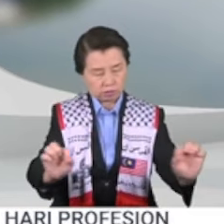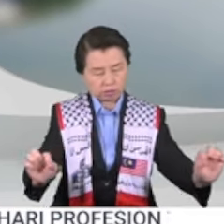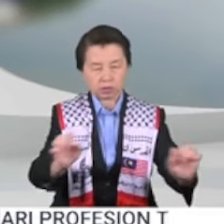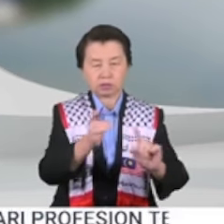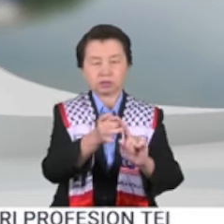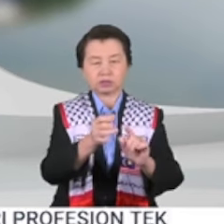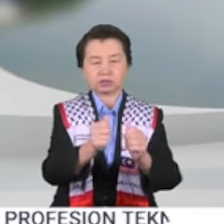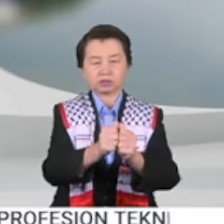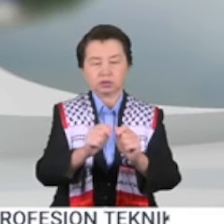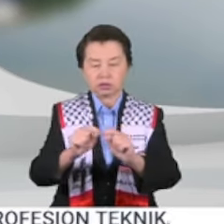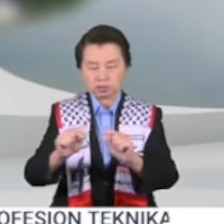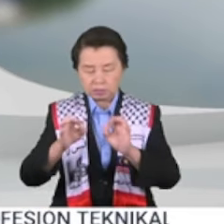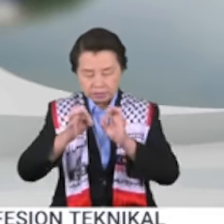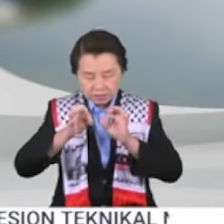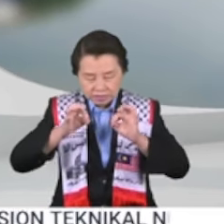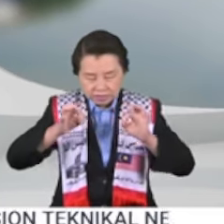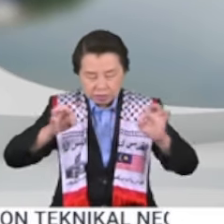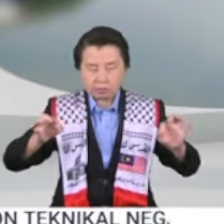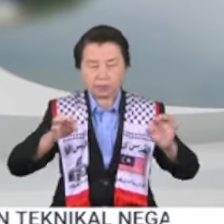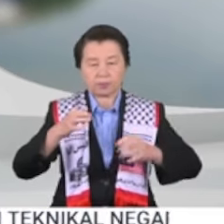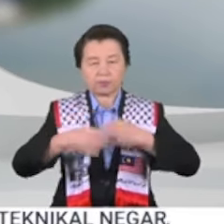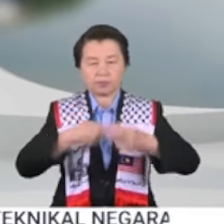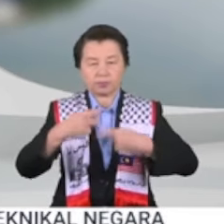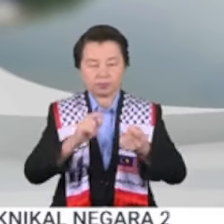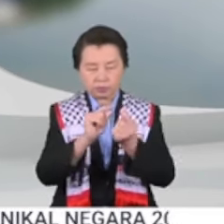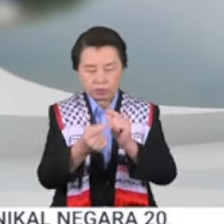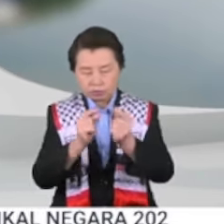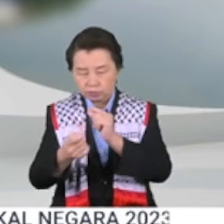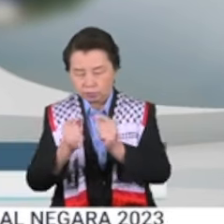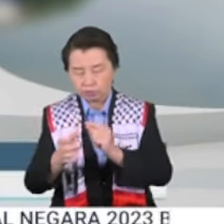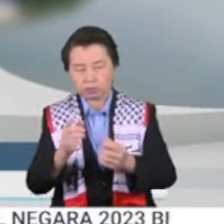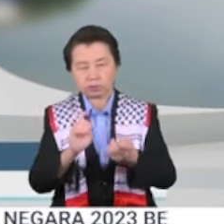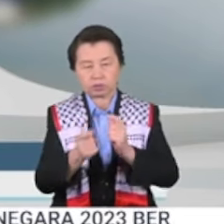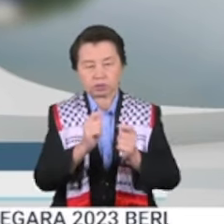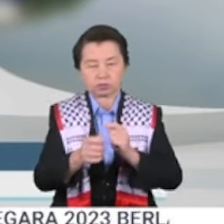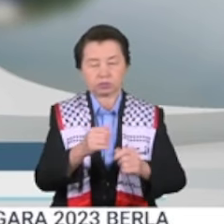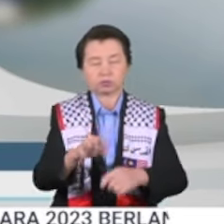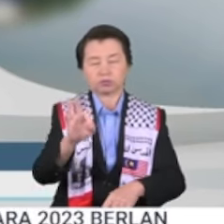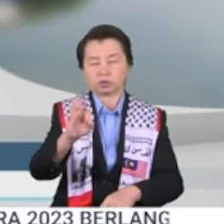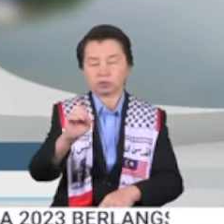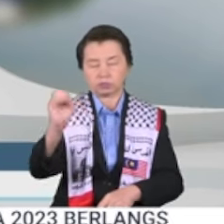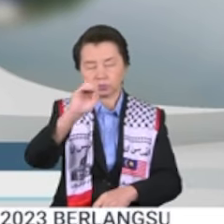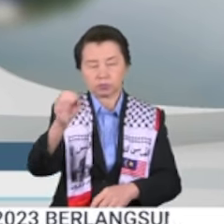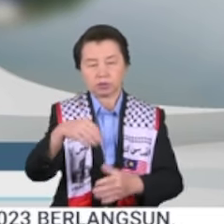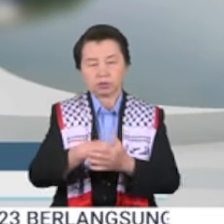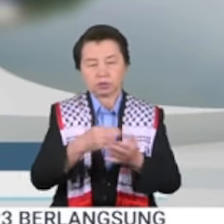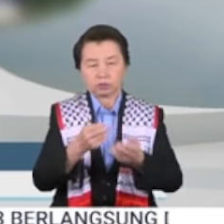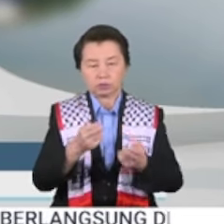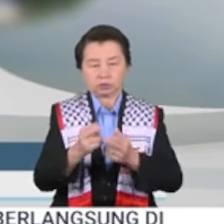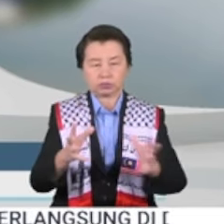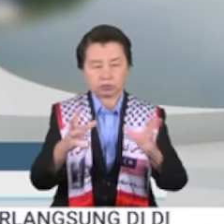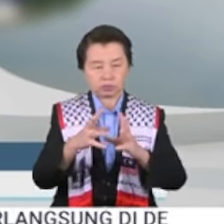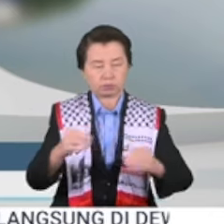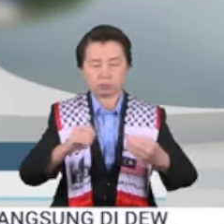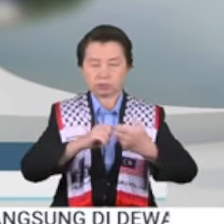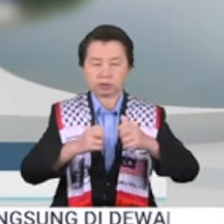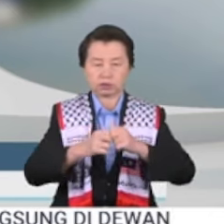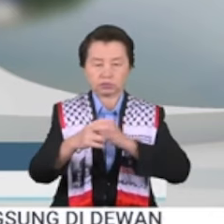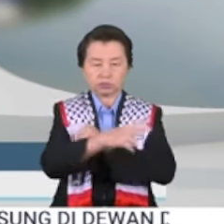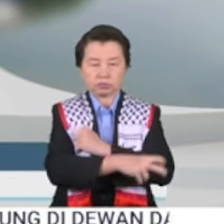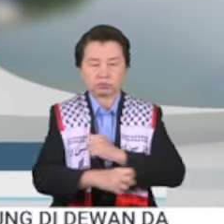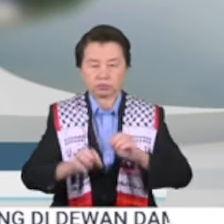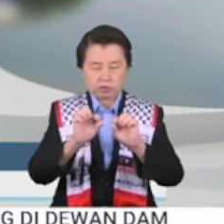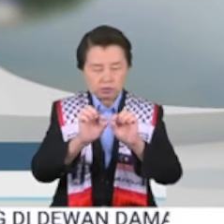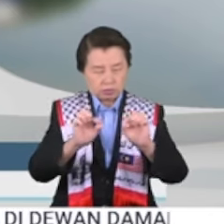tembaga dengan kabel gentian optik. Proses penggantian telah mencapai 90% dalam usaha mengatasi masalah